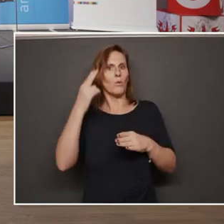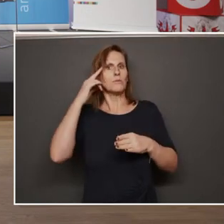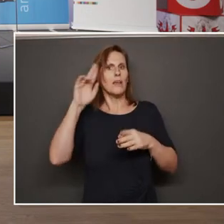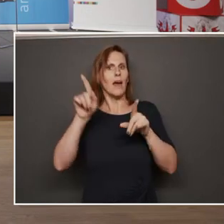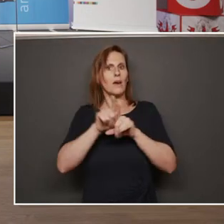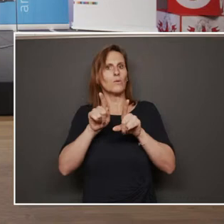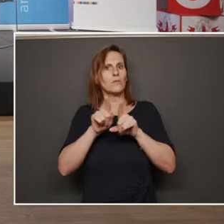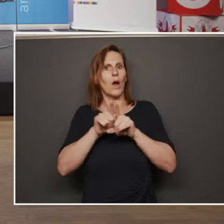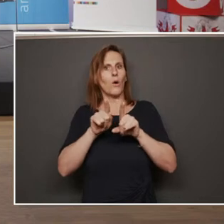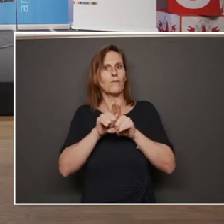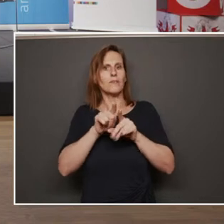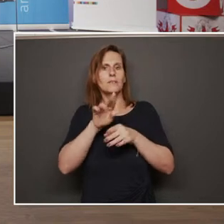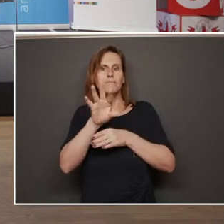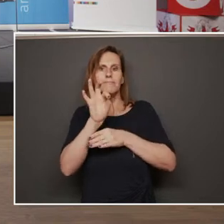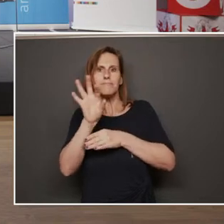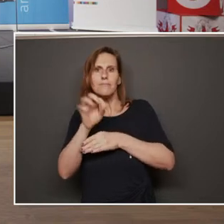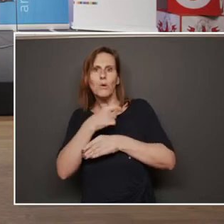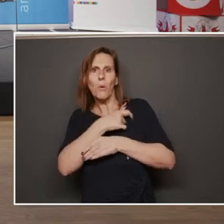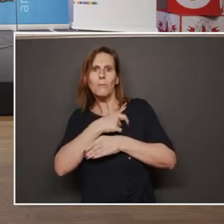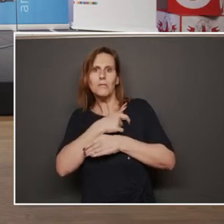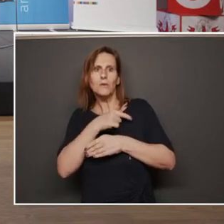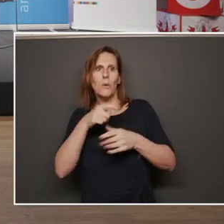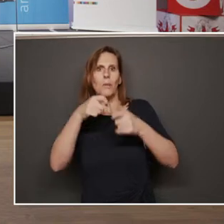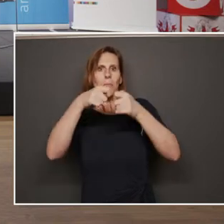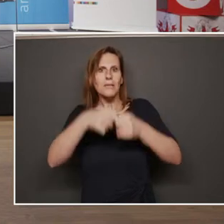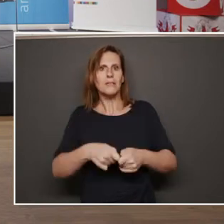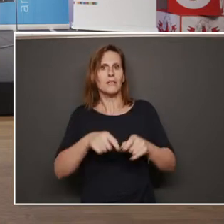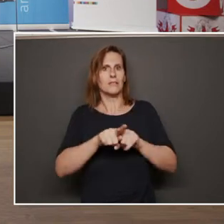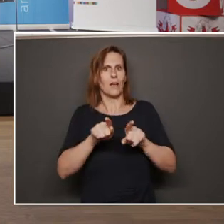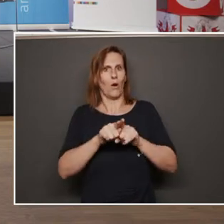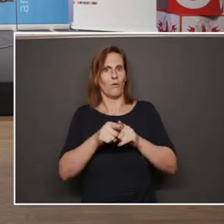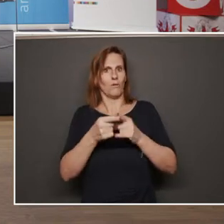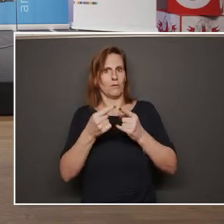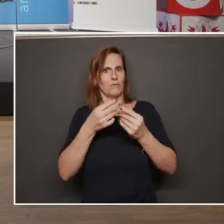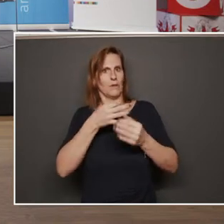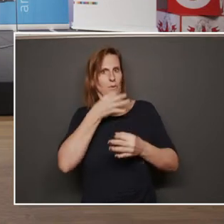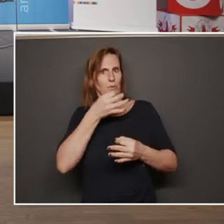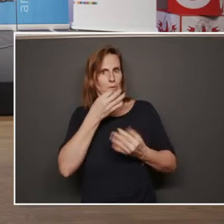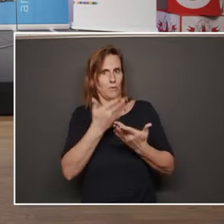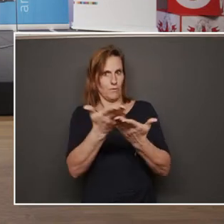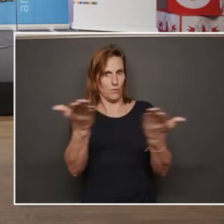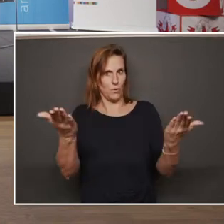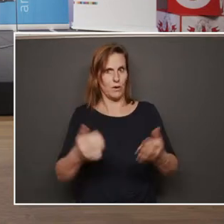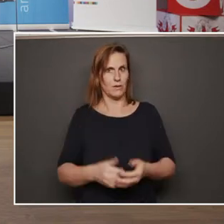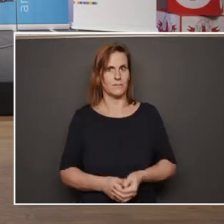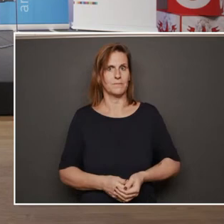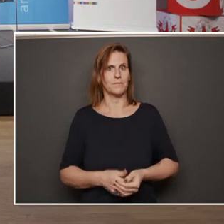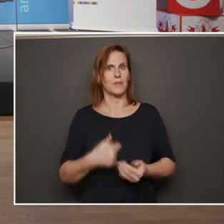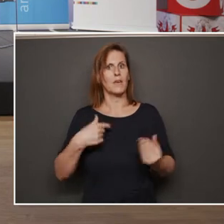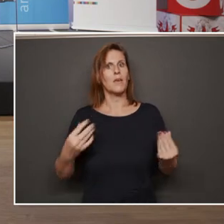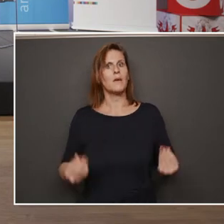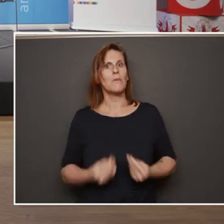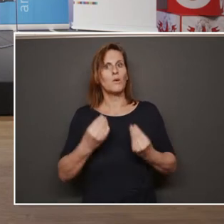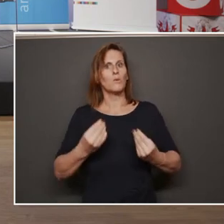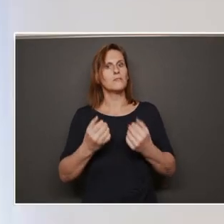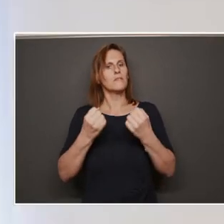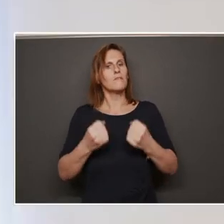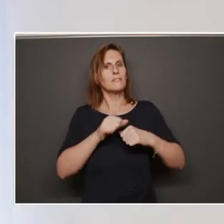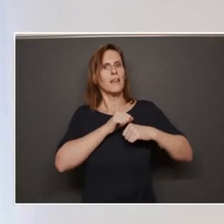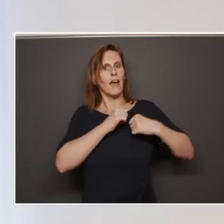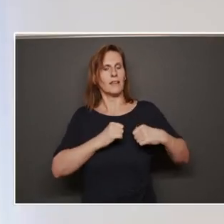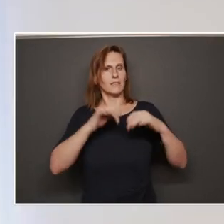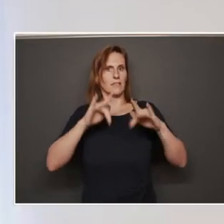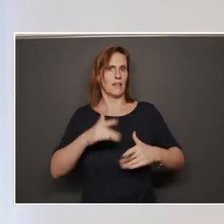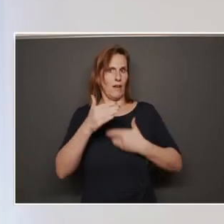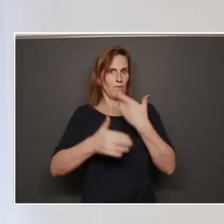Jurymitglied an unsere Zuseher und Zuseherinnen richtet. Ich begrüße Sie recht herzlich bei uns in der